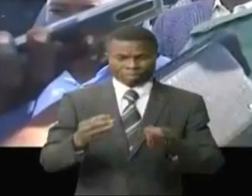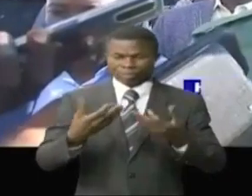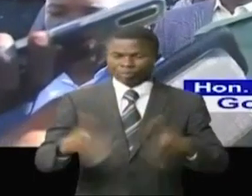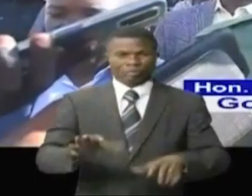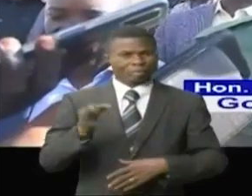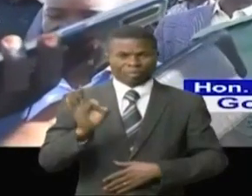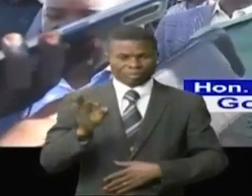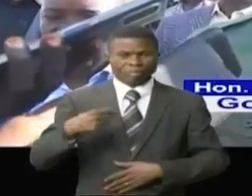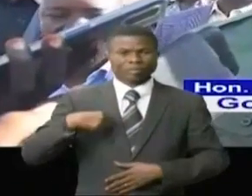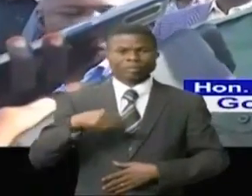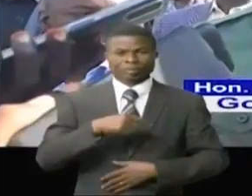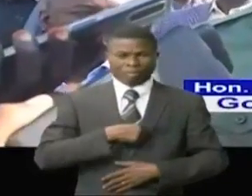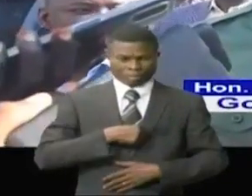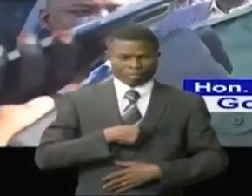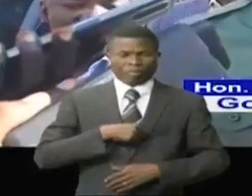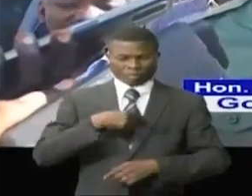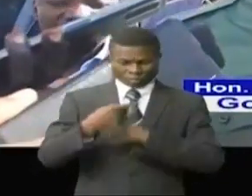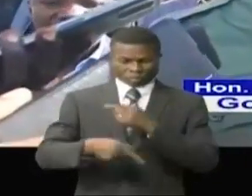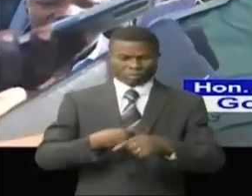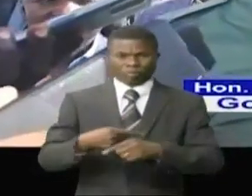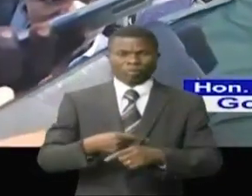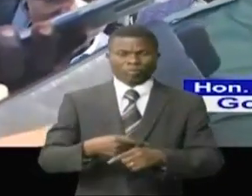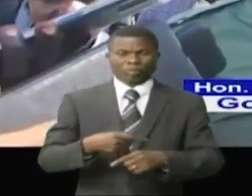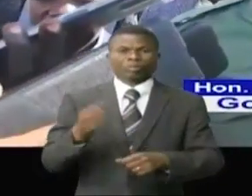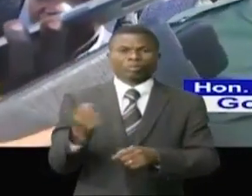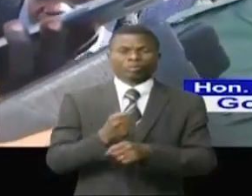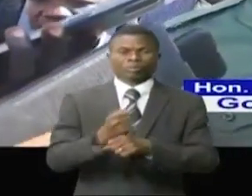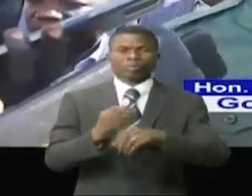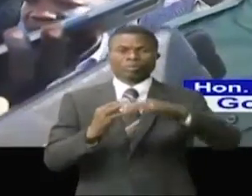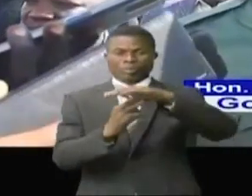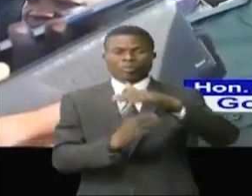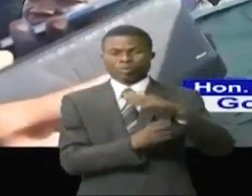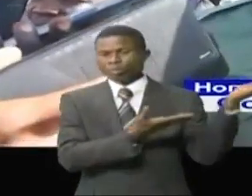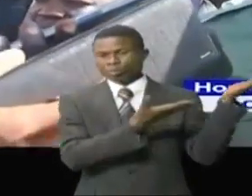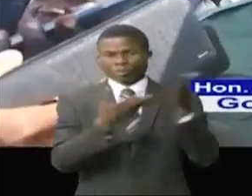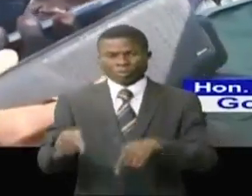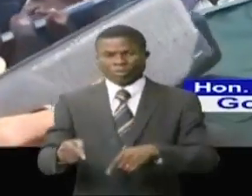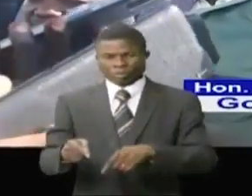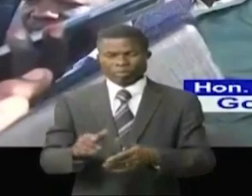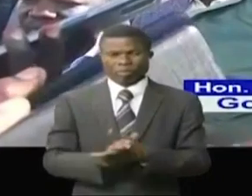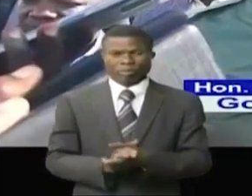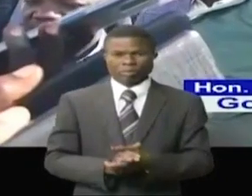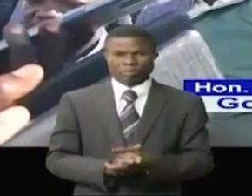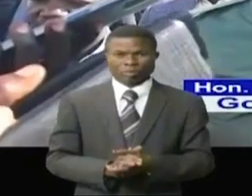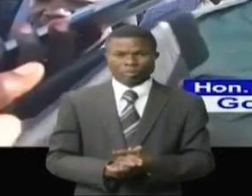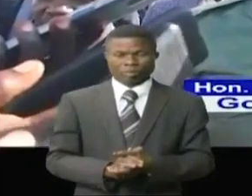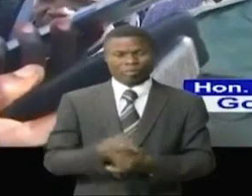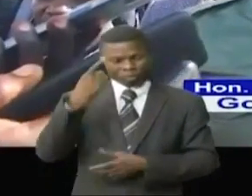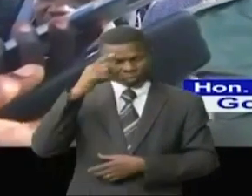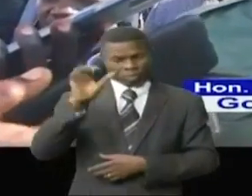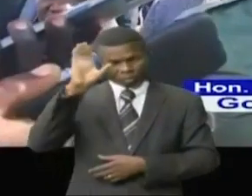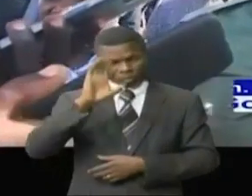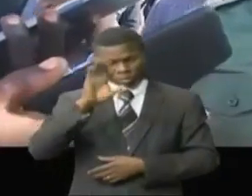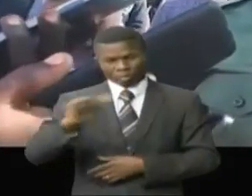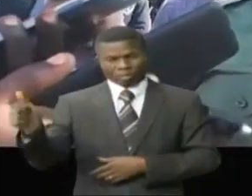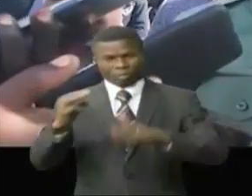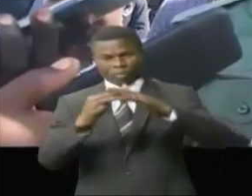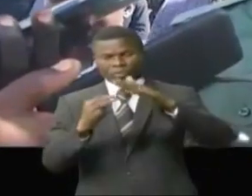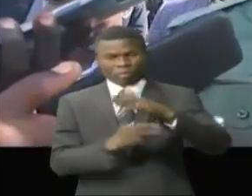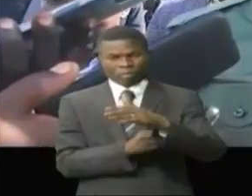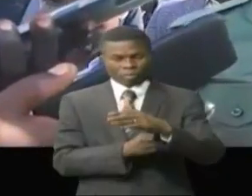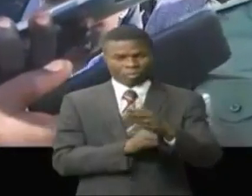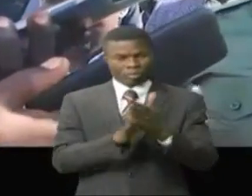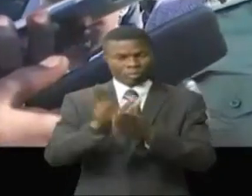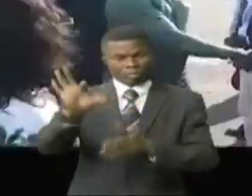Il a fallu que nous reprenions d'autres éléments des ponts qui se trouvent à Kampala pour revoir les autres ponts qui n'ont pas été concernés par